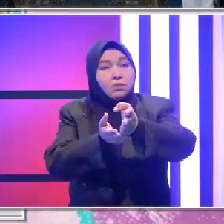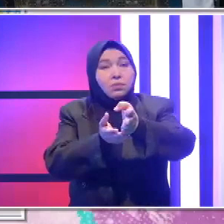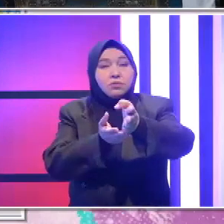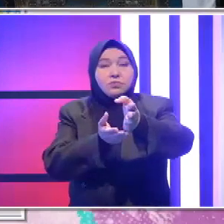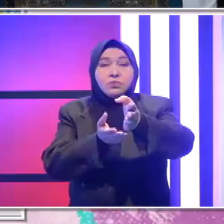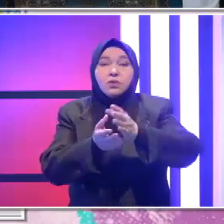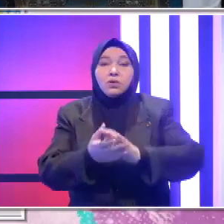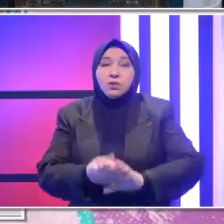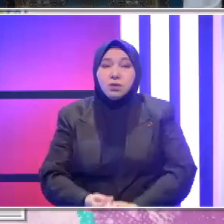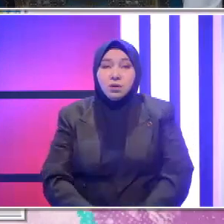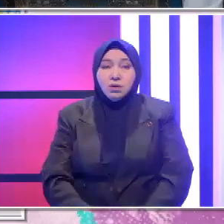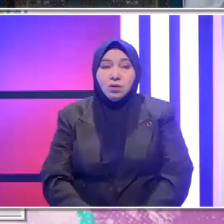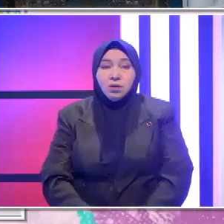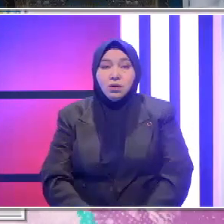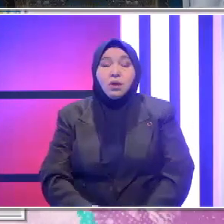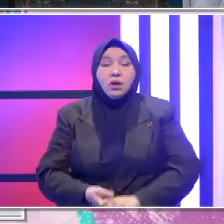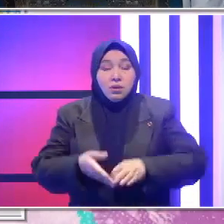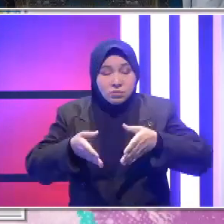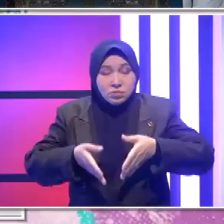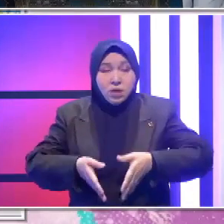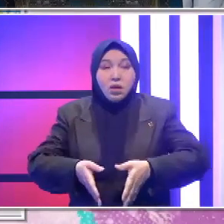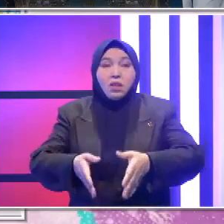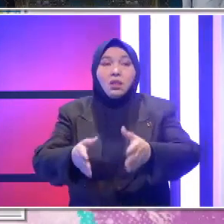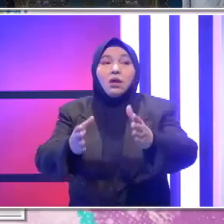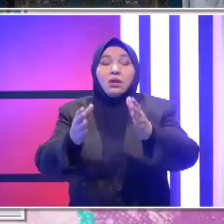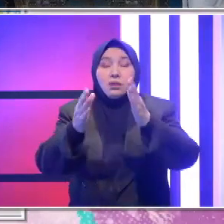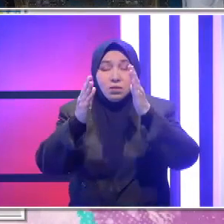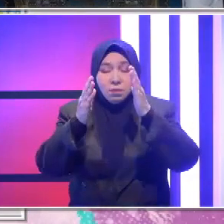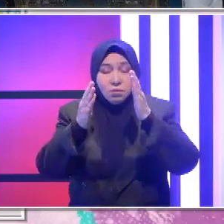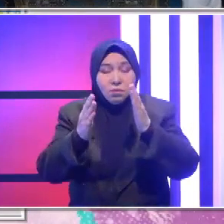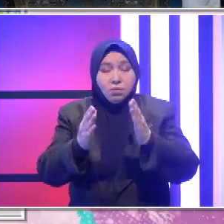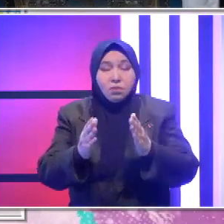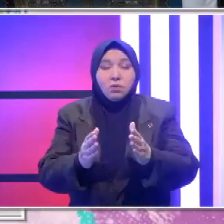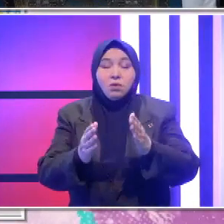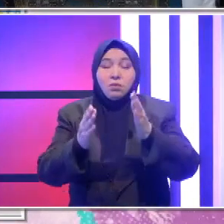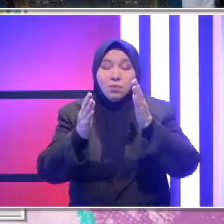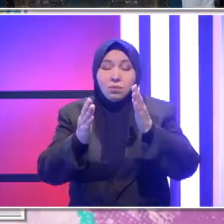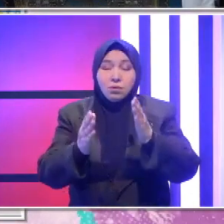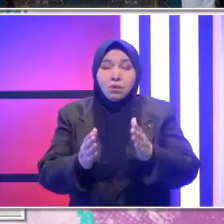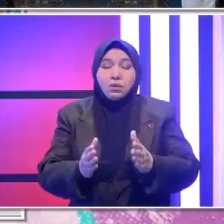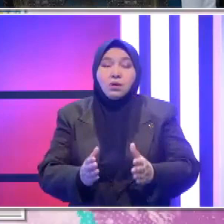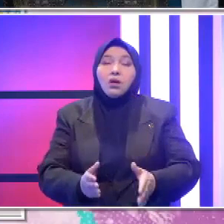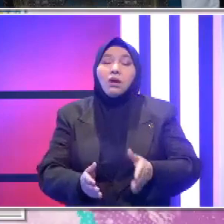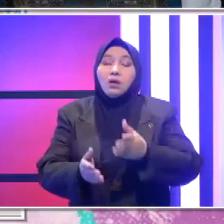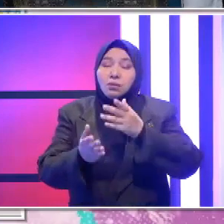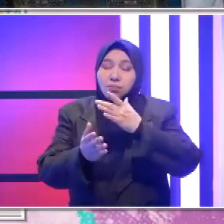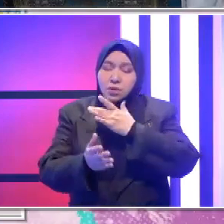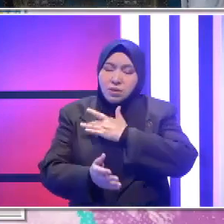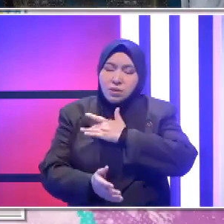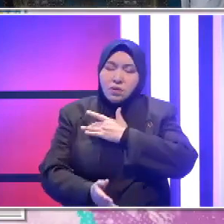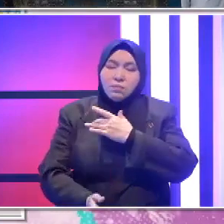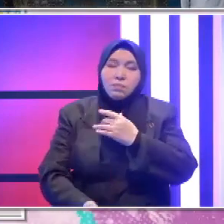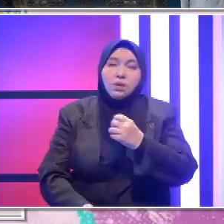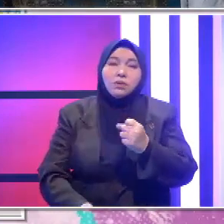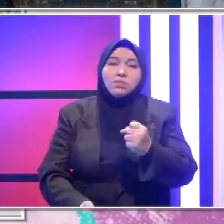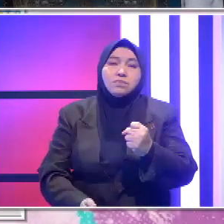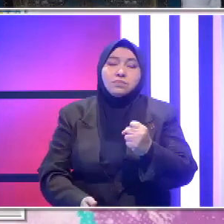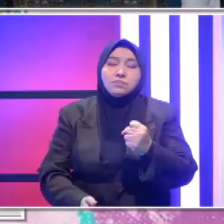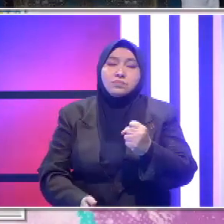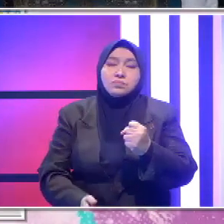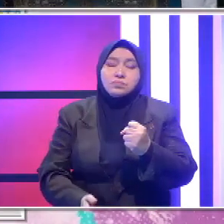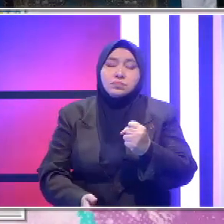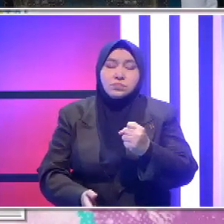clean seropan Levina and nice day him